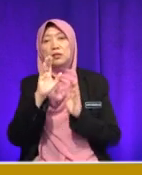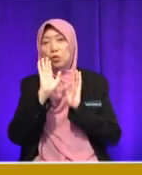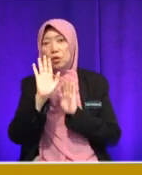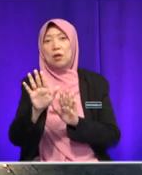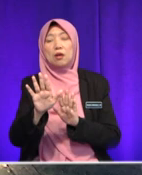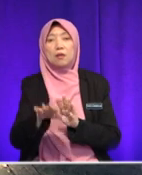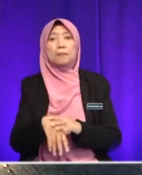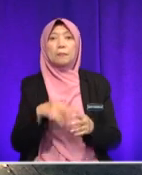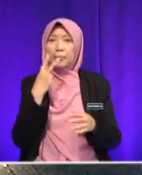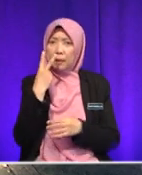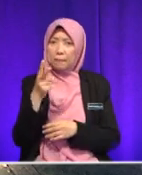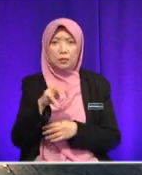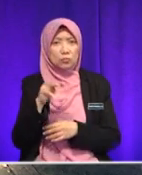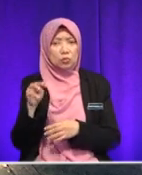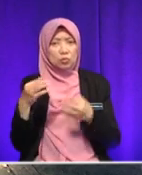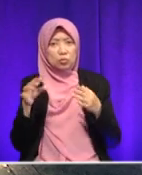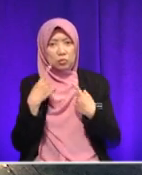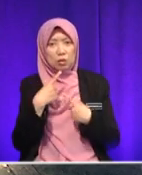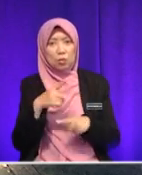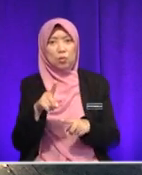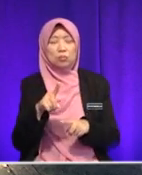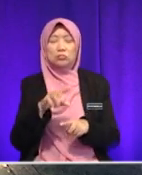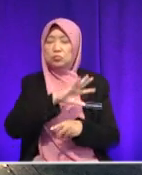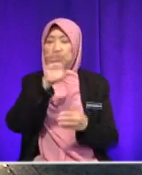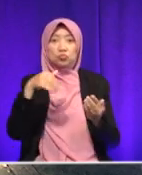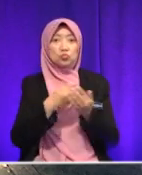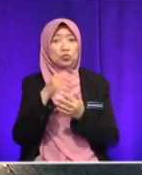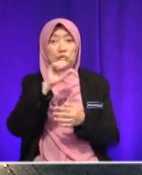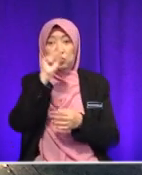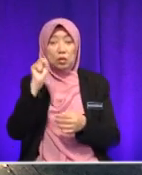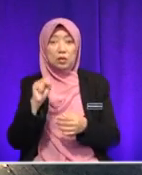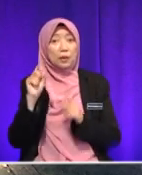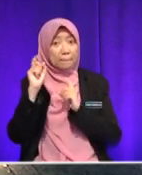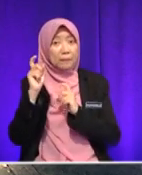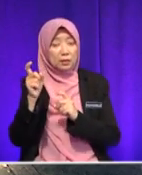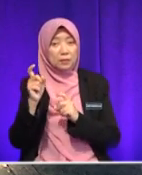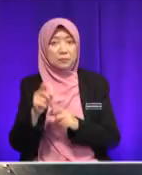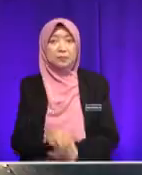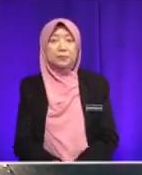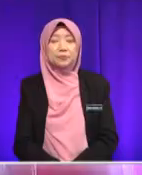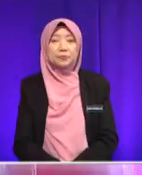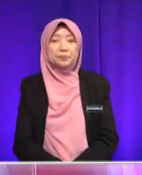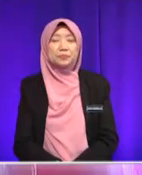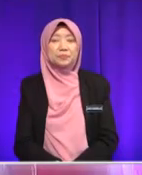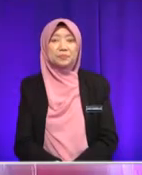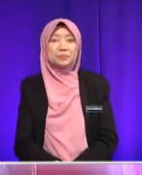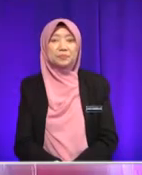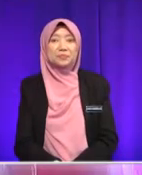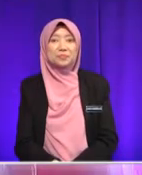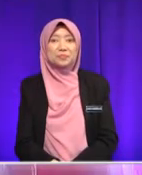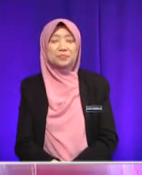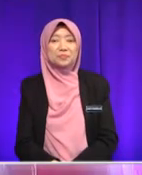Baiklah, nampaknya murid-murid dapat menjawab ketiga-tiga soalan dengan betul. Saya dah bersedia cikgu nak bagi ganjaran kepada tadi Charlene, Livenish dan